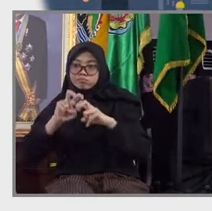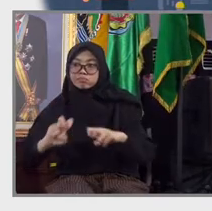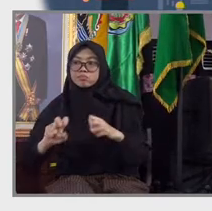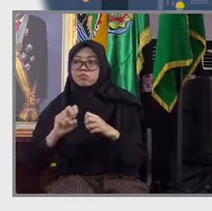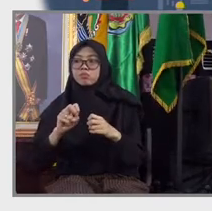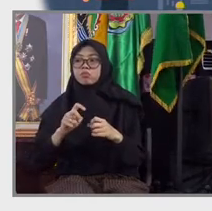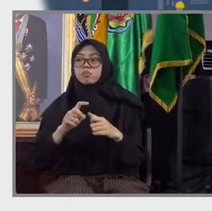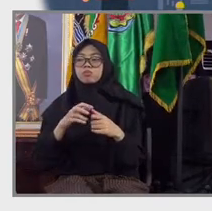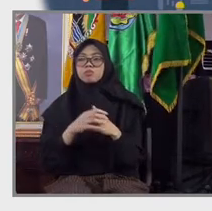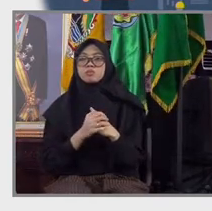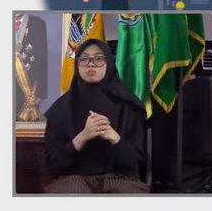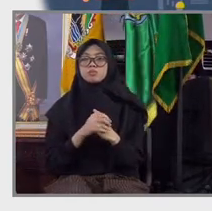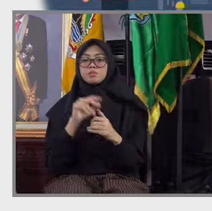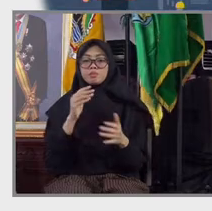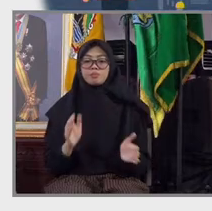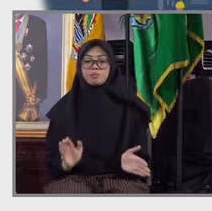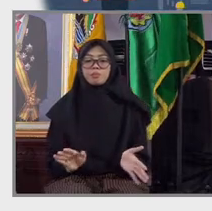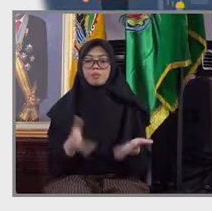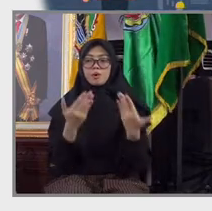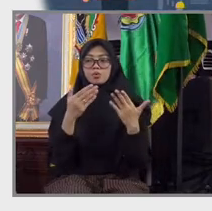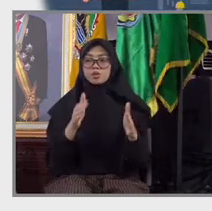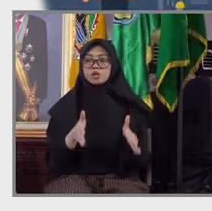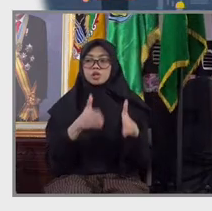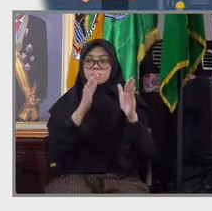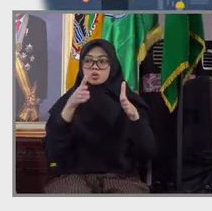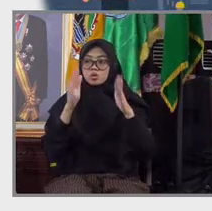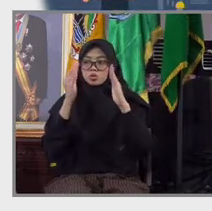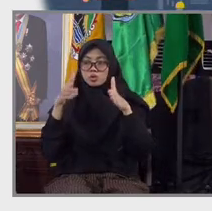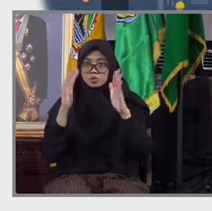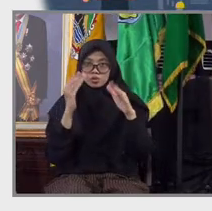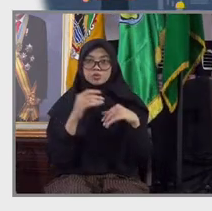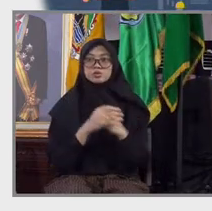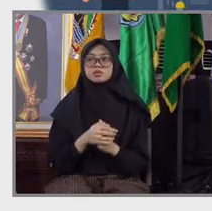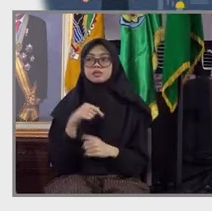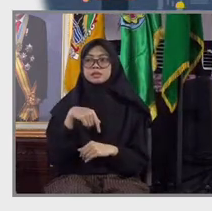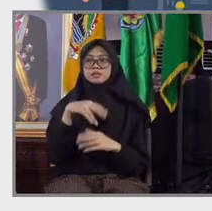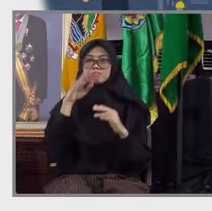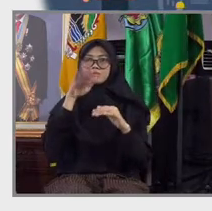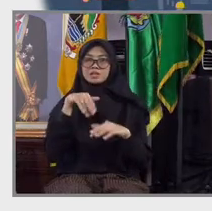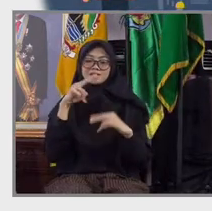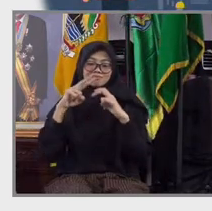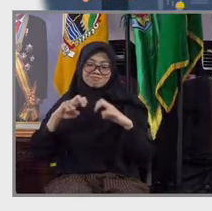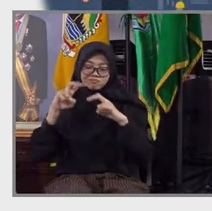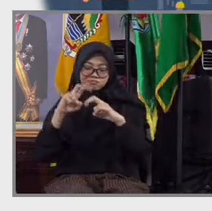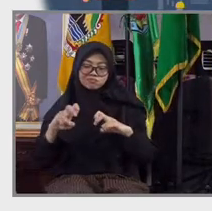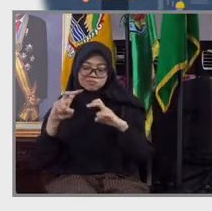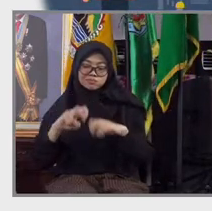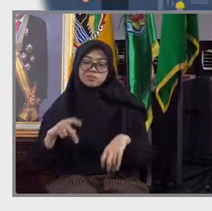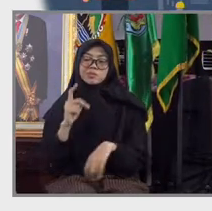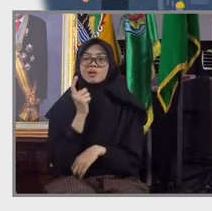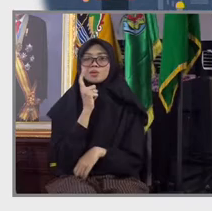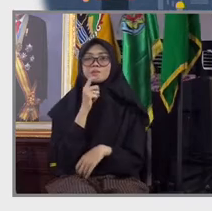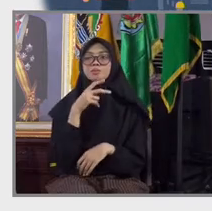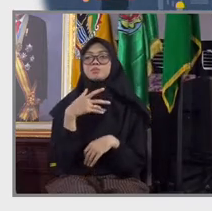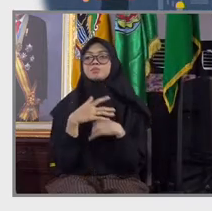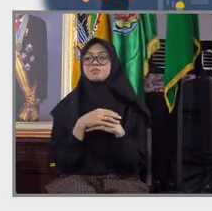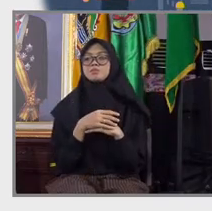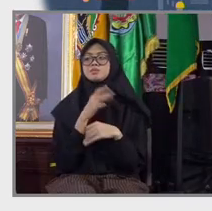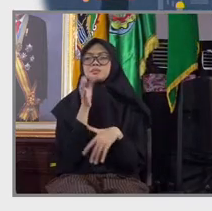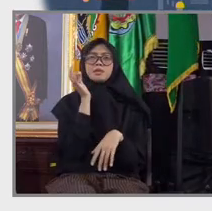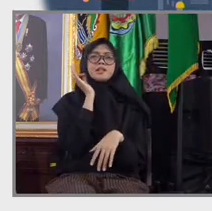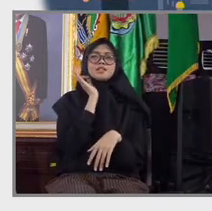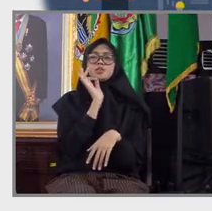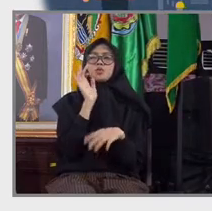Bodri. Ini memang perlu kita segera adakan studi karena apa? Situasi ini sangat membahayakan kalau